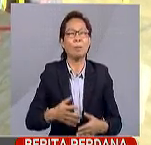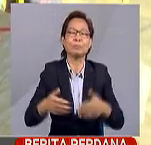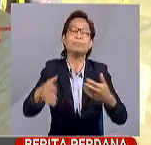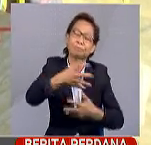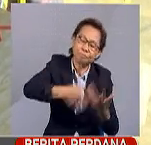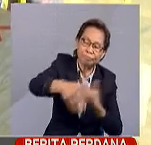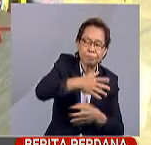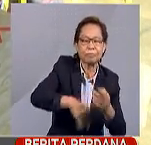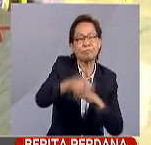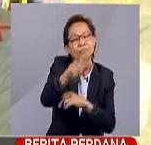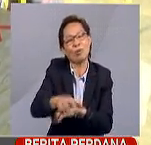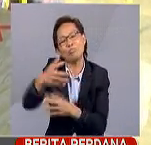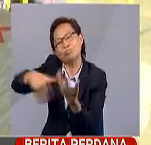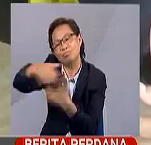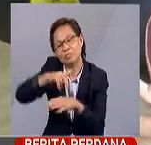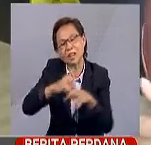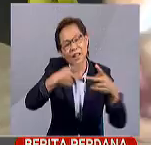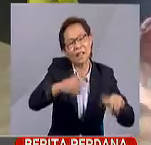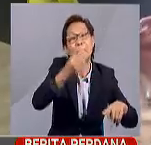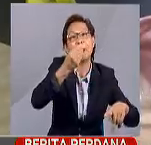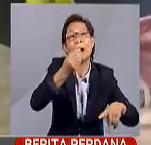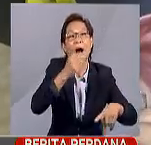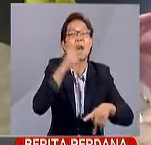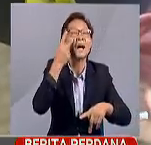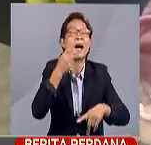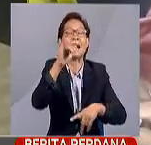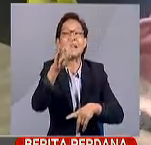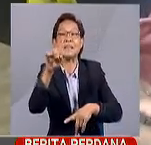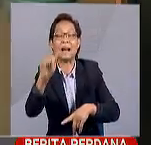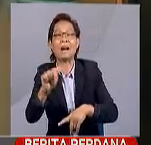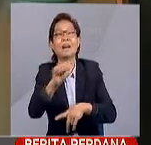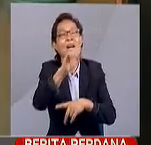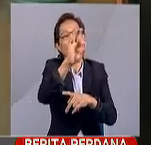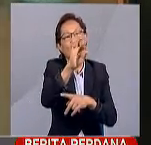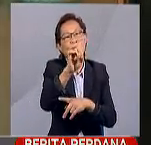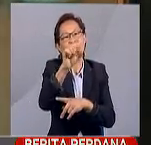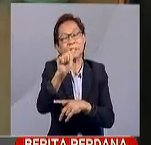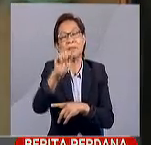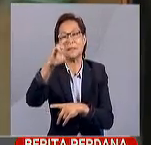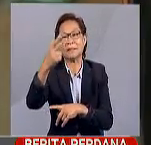meramah mesra dengan penduduk di kedai makan Kaedah Ferda Chini 1.